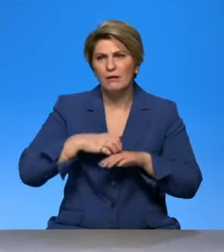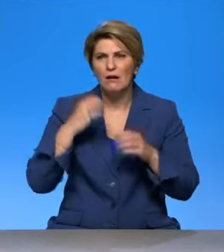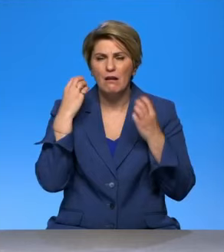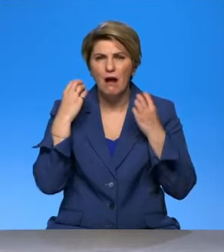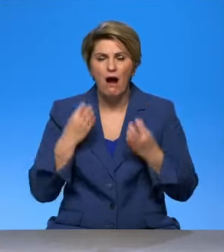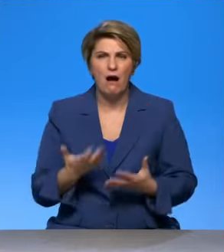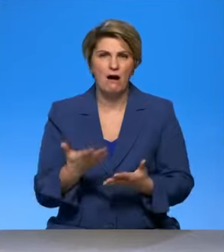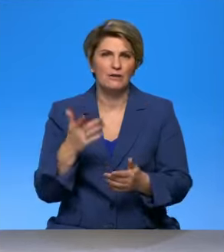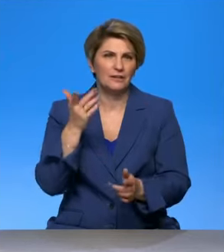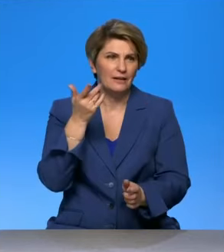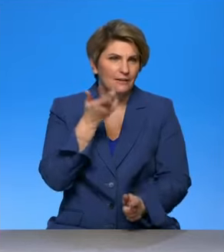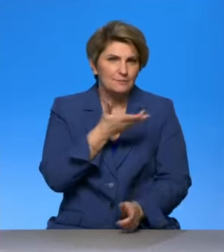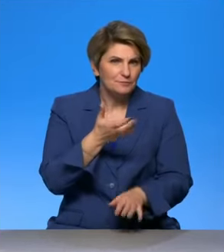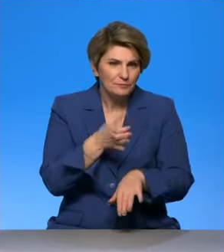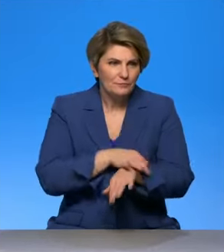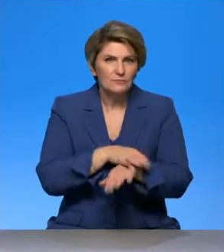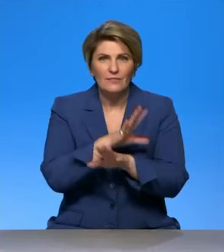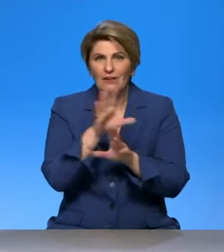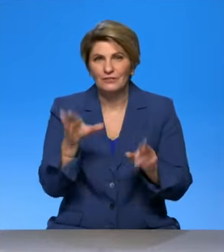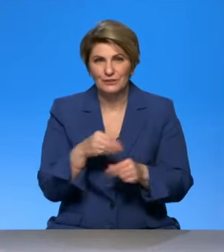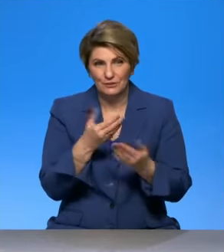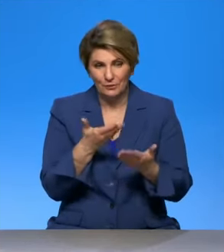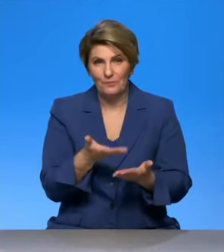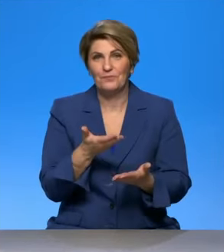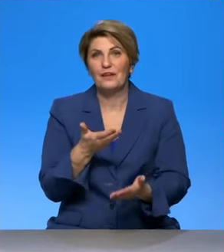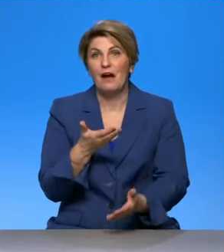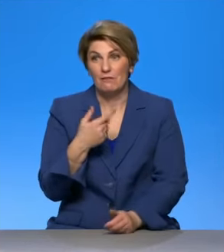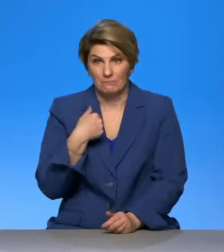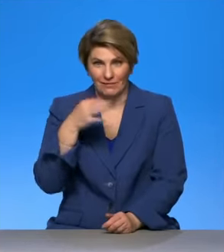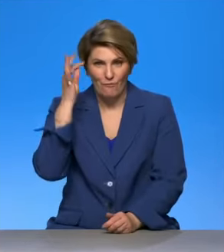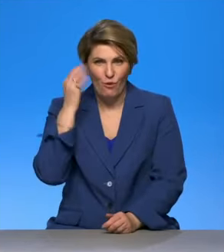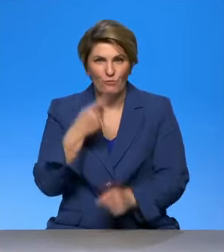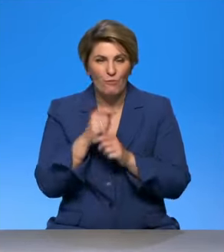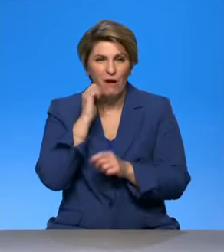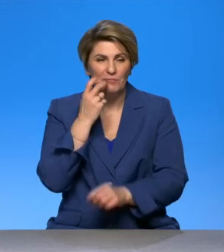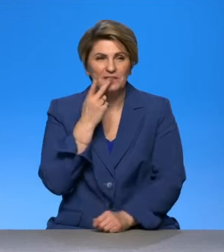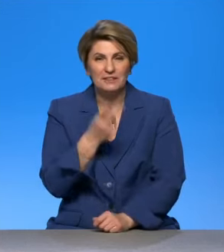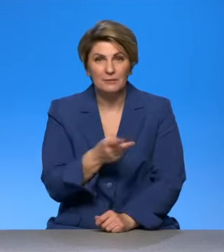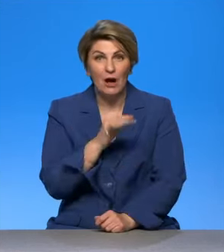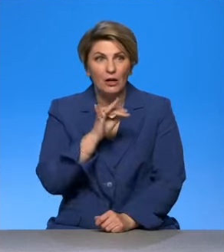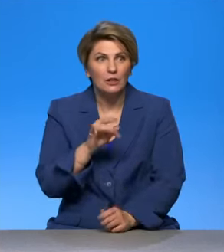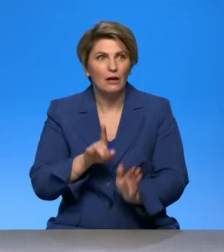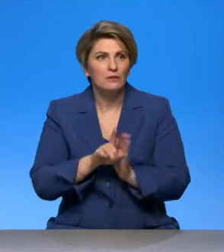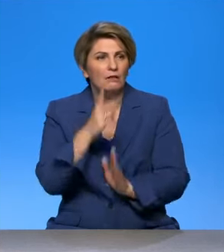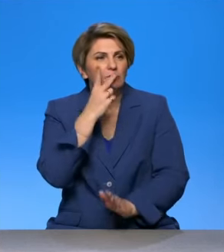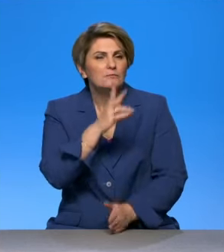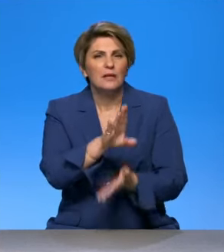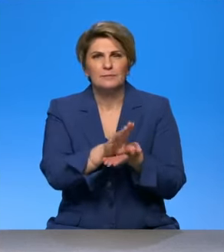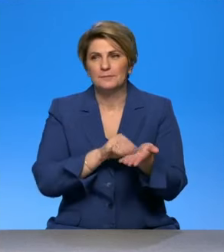Я помню этот сериал. По телевизору бабушка смотрела. И вот, и начали приобщаться к кредитам. А